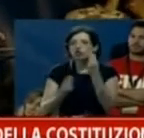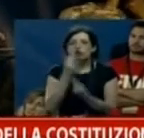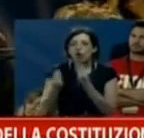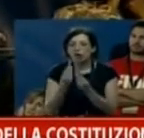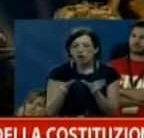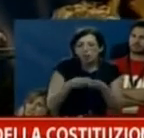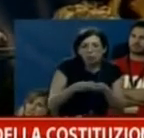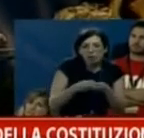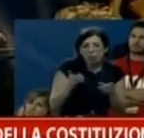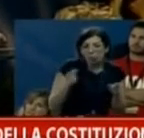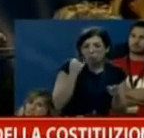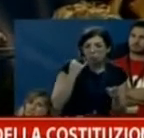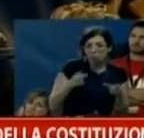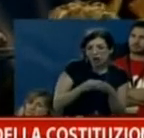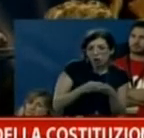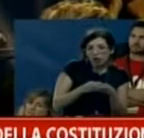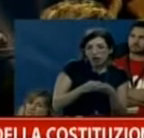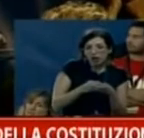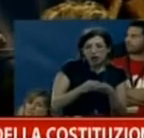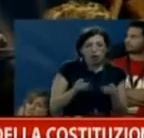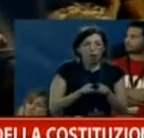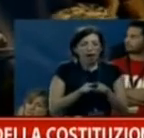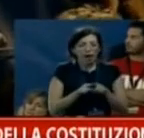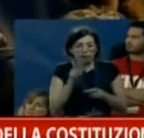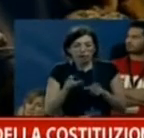di oligarchie.